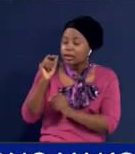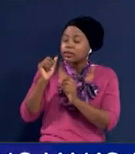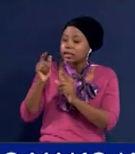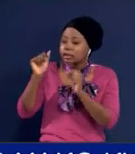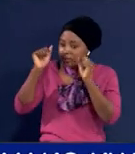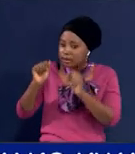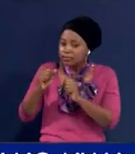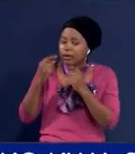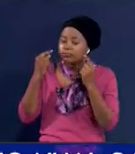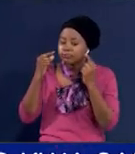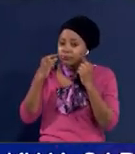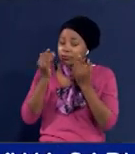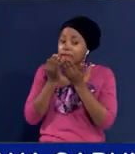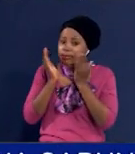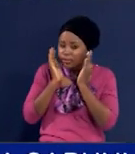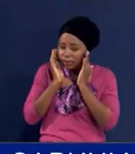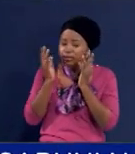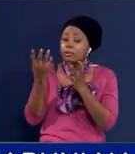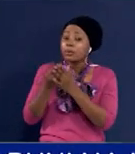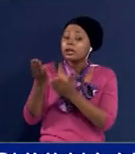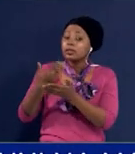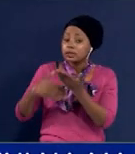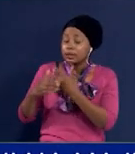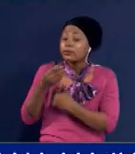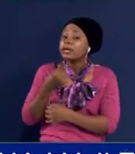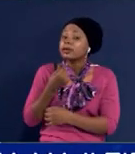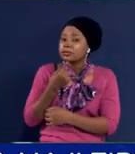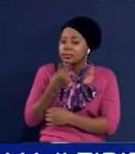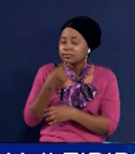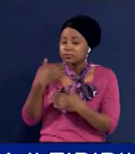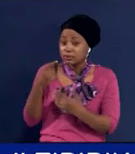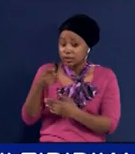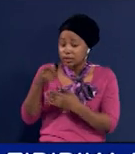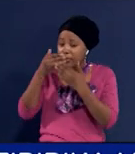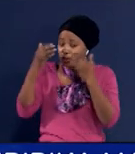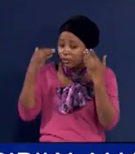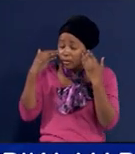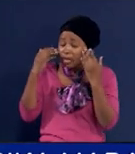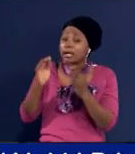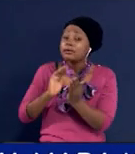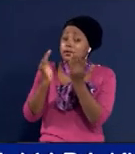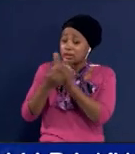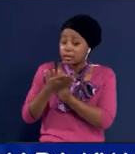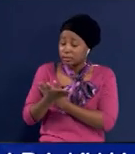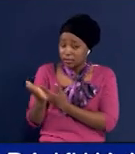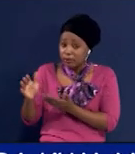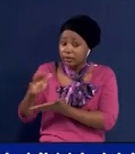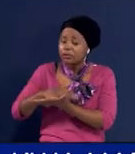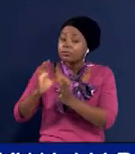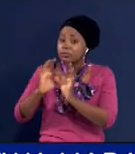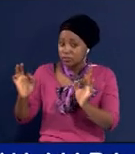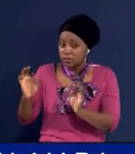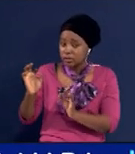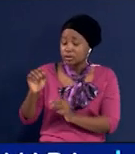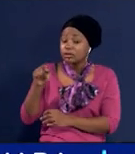ibane mashavu kwa pembeni na sehemu ya chini ya kidevu. Kwa sasa barakoa ikiwa imekinga hayo maeneo vizuri, na yule